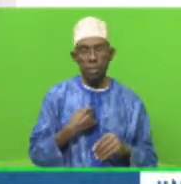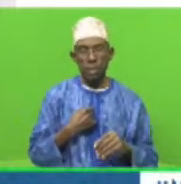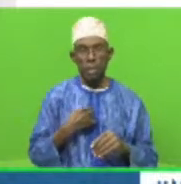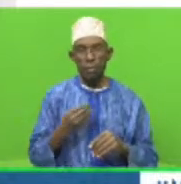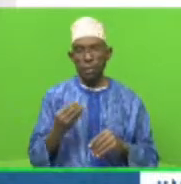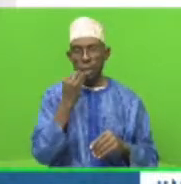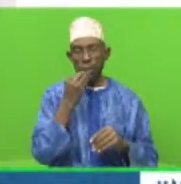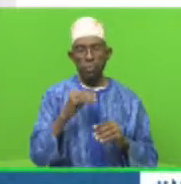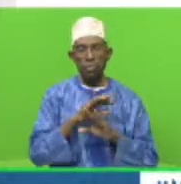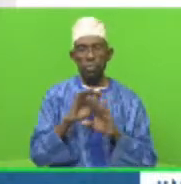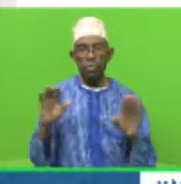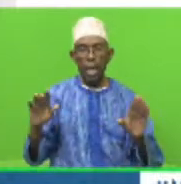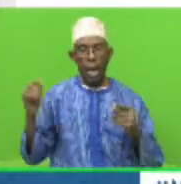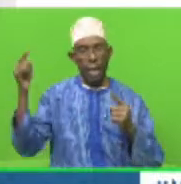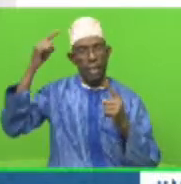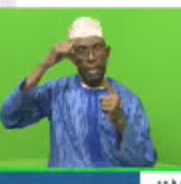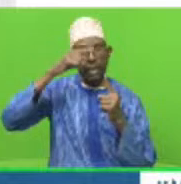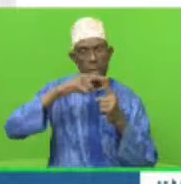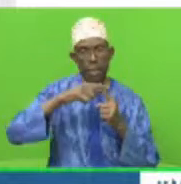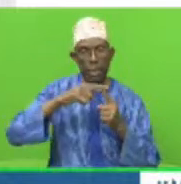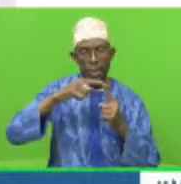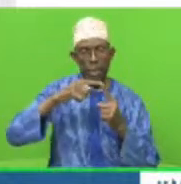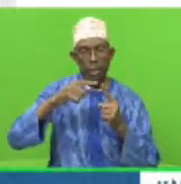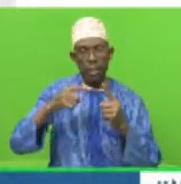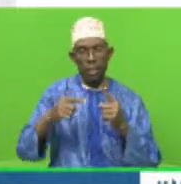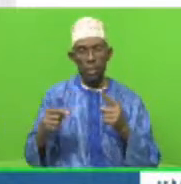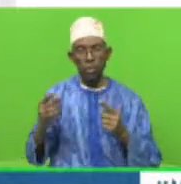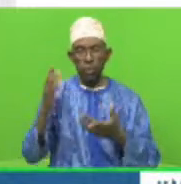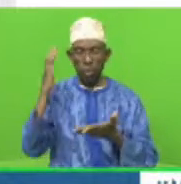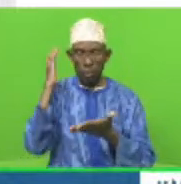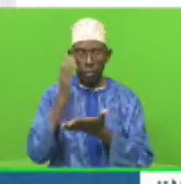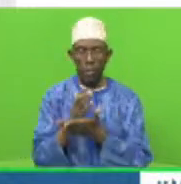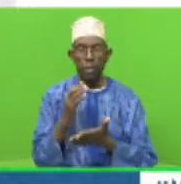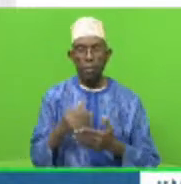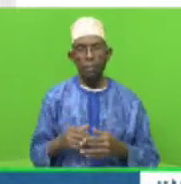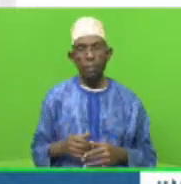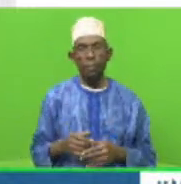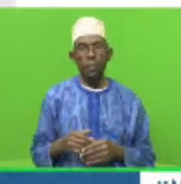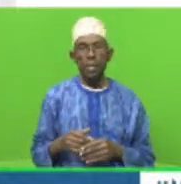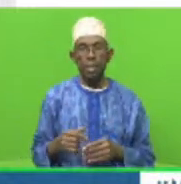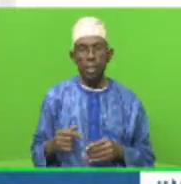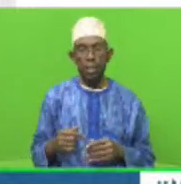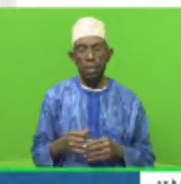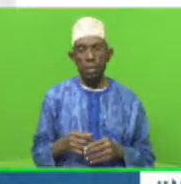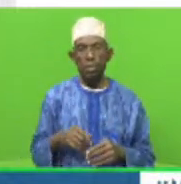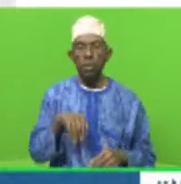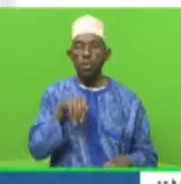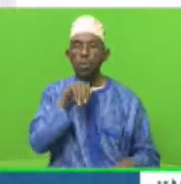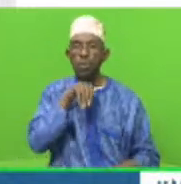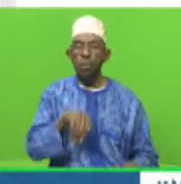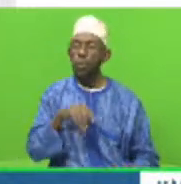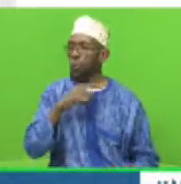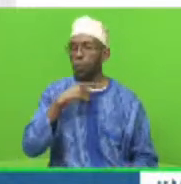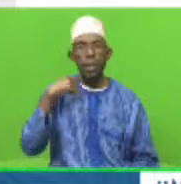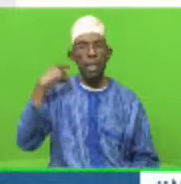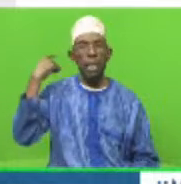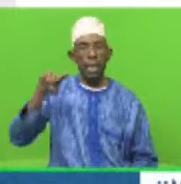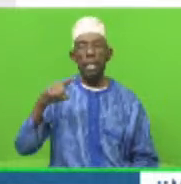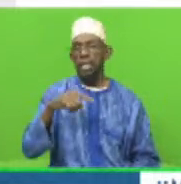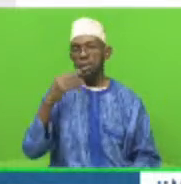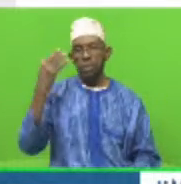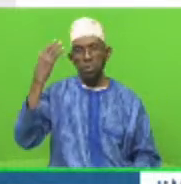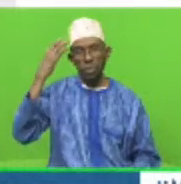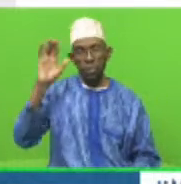ثم أطعموا وأطعمنا، حتى إذا تحاكت الركب قالوا منا نبي، والله لا